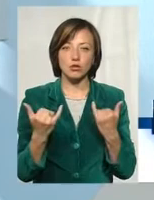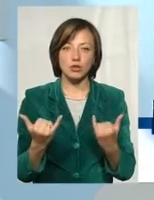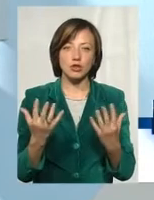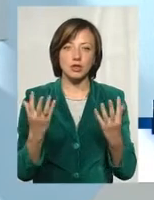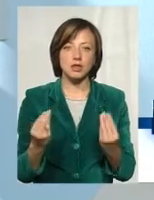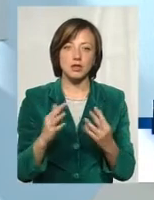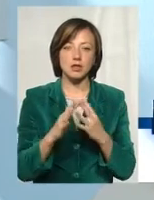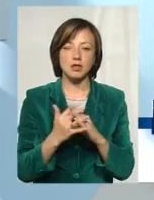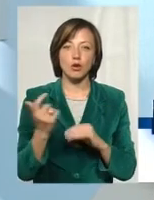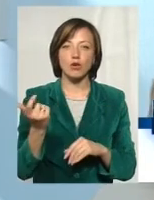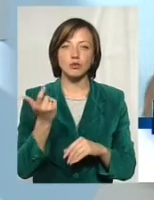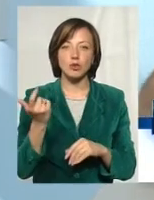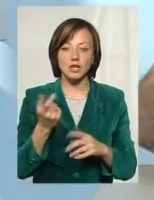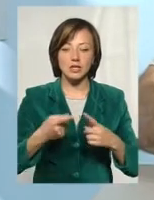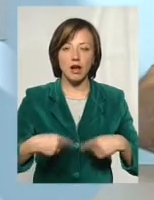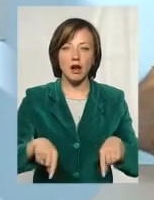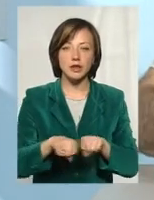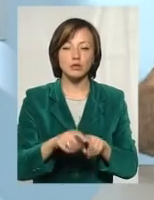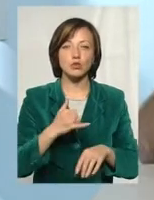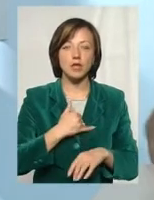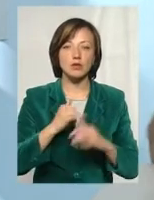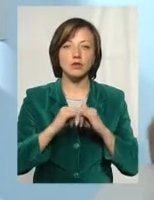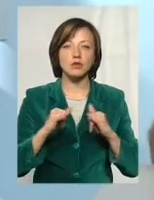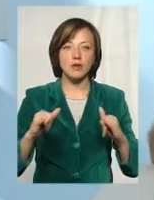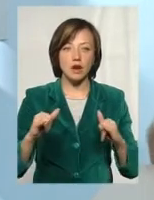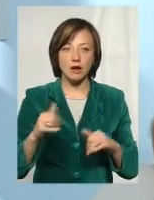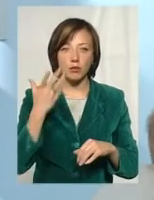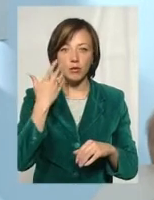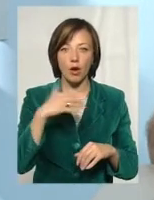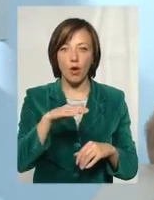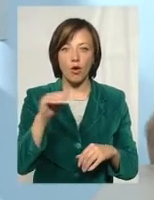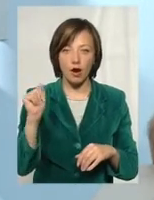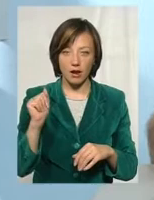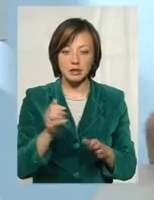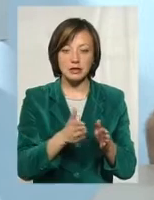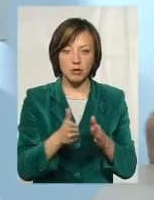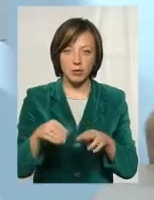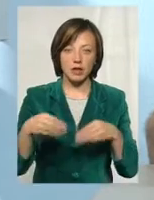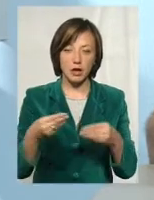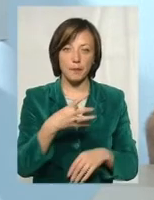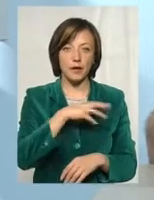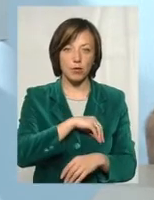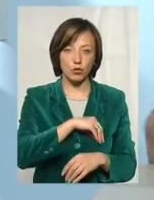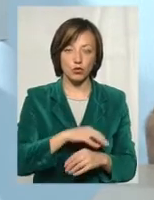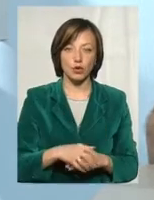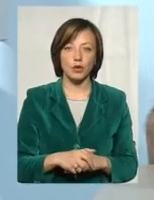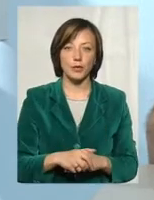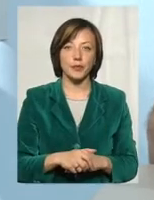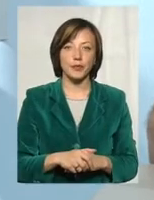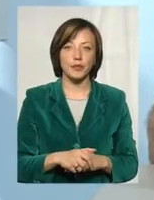день сільськогосподарська галузь в нас розвивається при оренді землі і стабільно, і дає